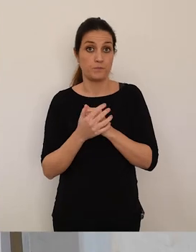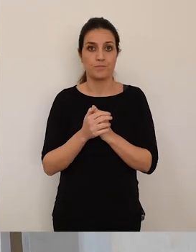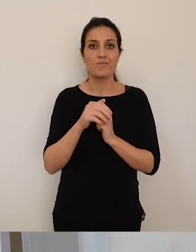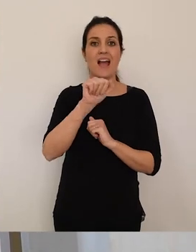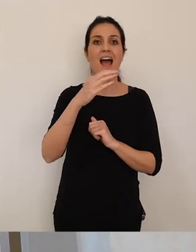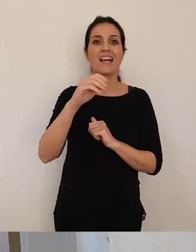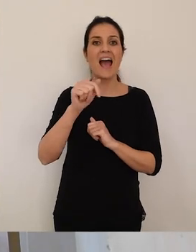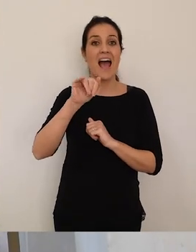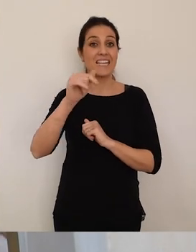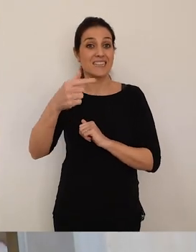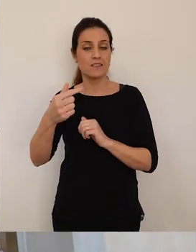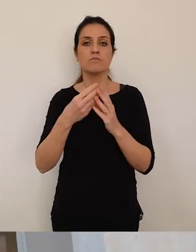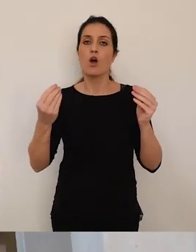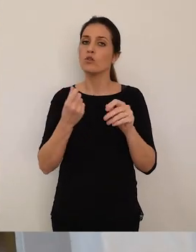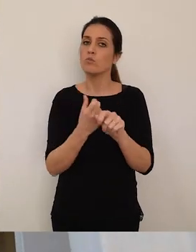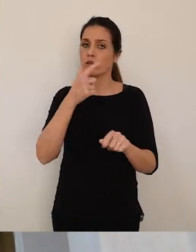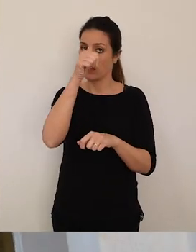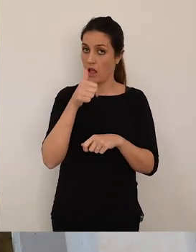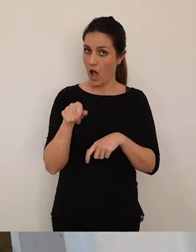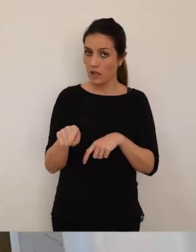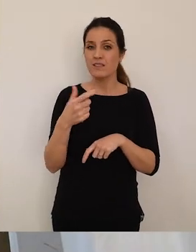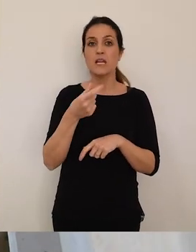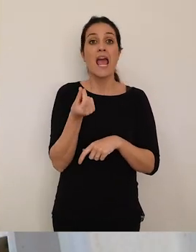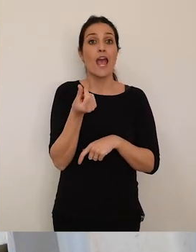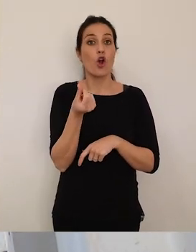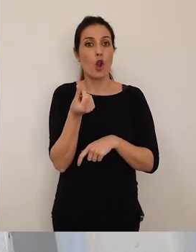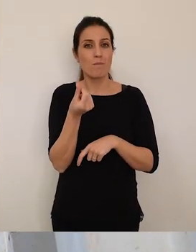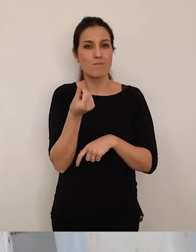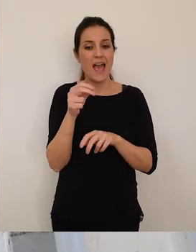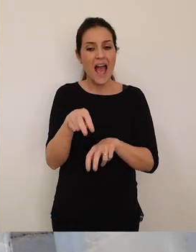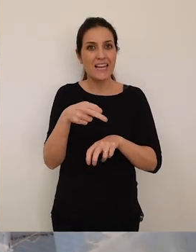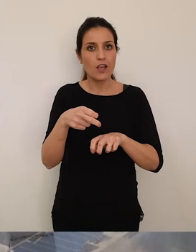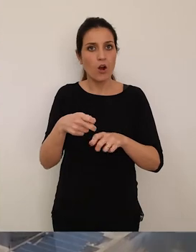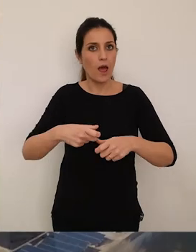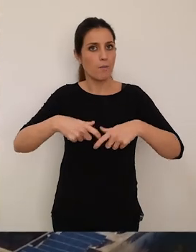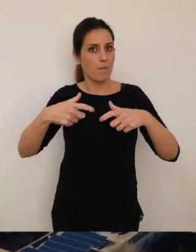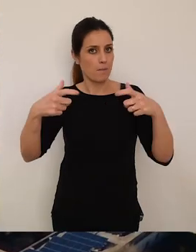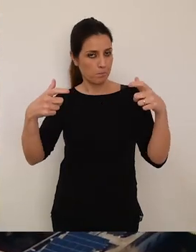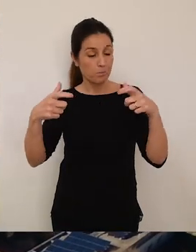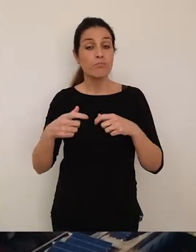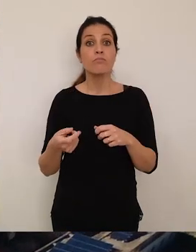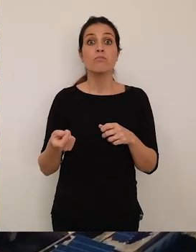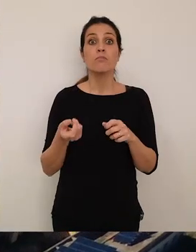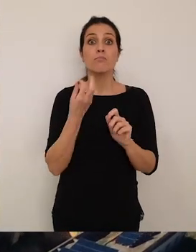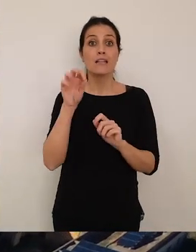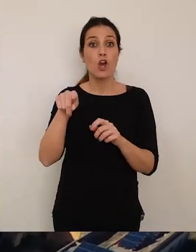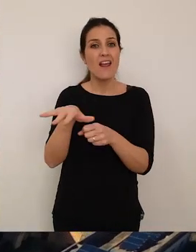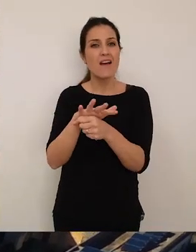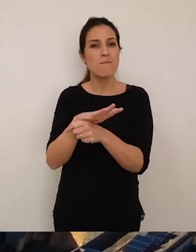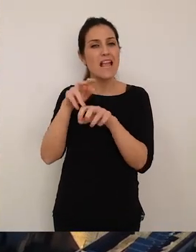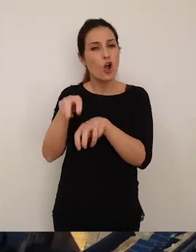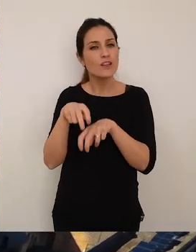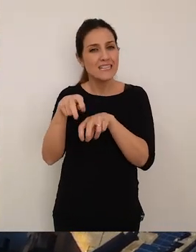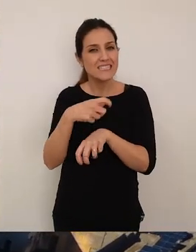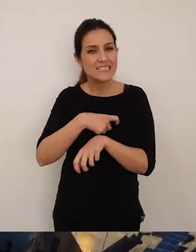La CAIT svolse una funzione importante per l'incremento finanziario dell'economia agricola, in particolar modo per le famiglie dei contadini